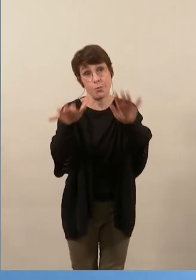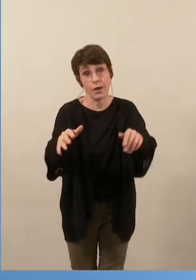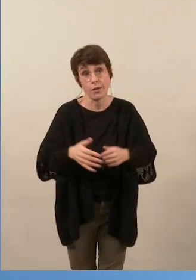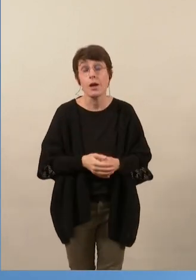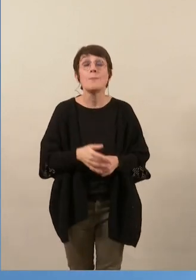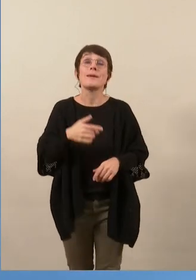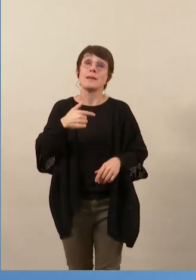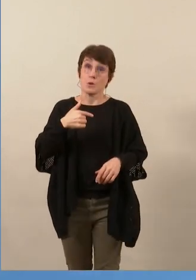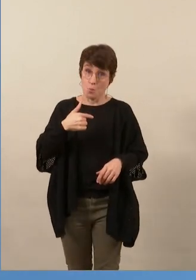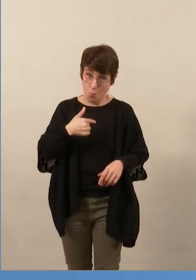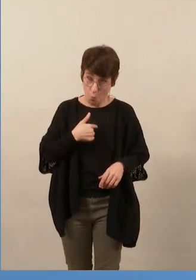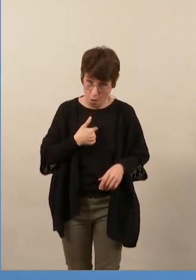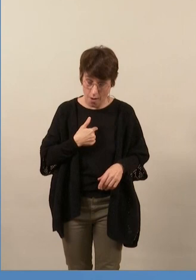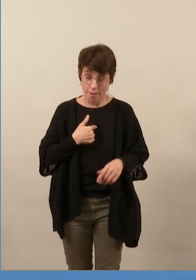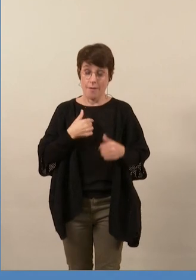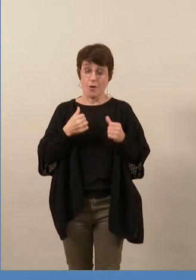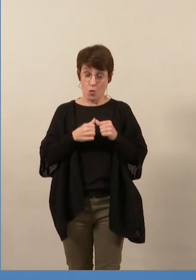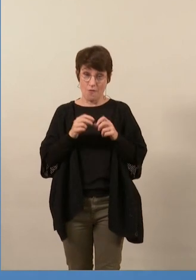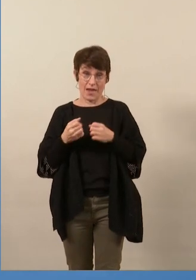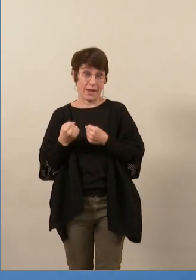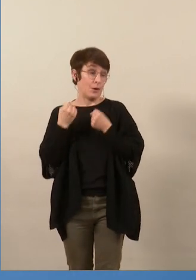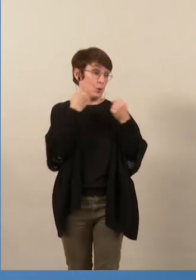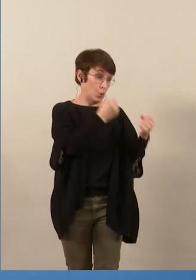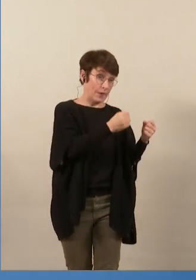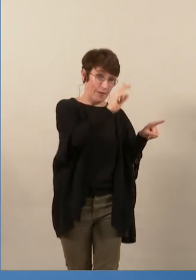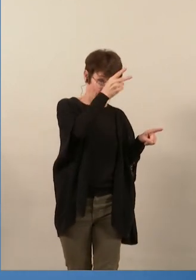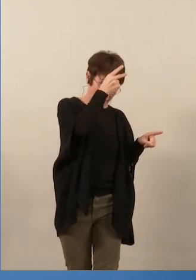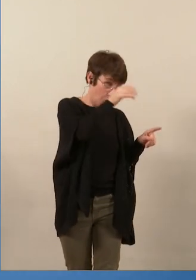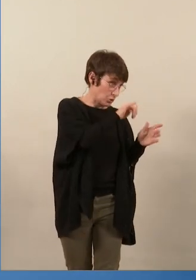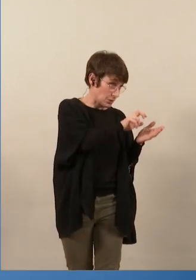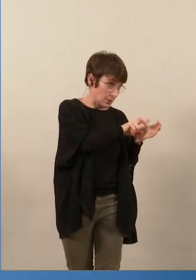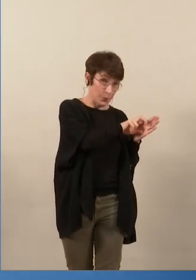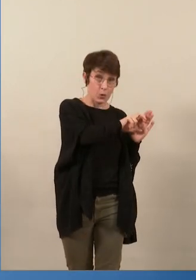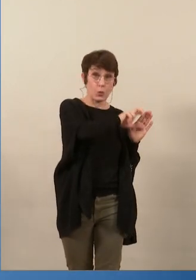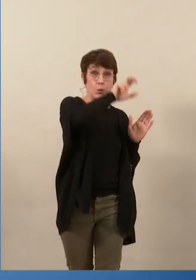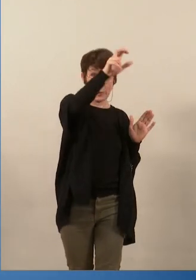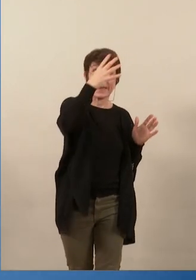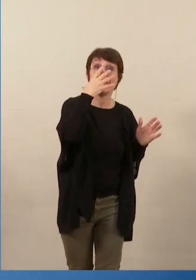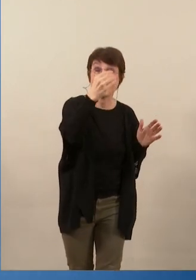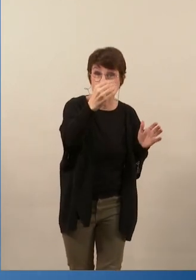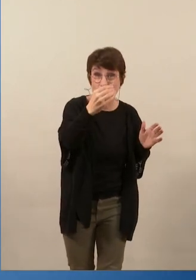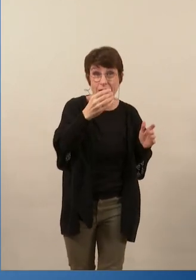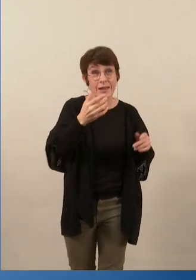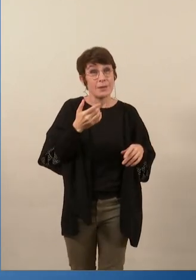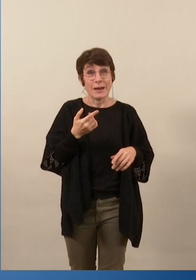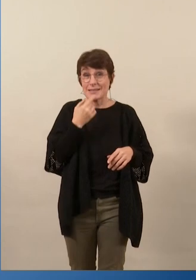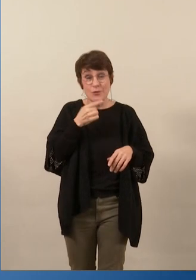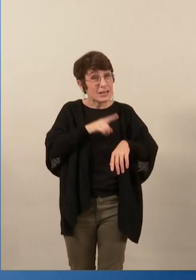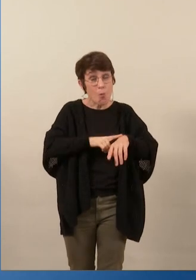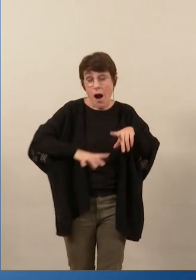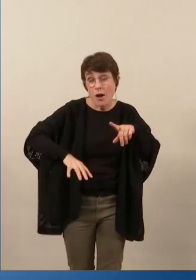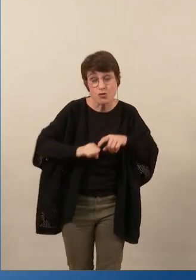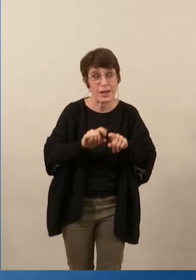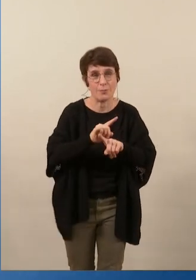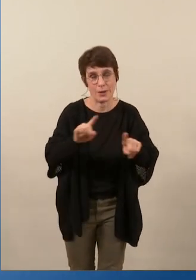je ne mets pas moins de temps quand je passe par Valence que quand je descends en bas de chez moi je fais 300 m qui me séparent de la gare et que je monte dans le train